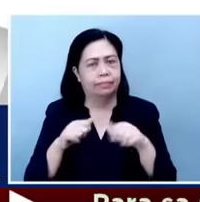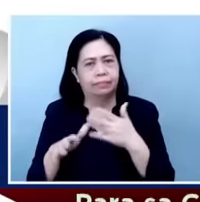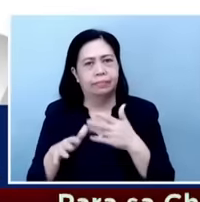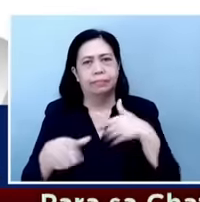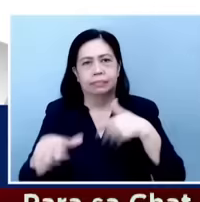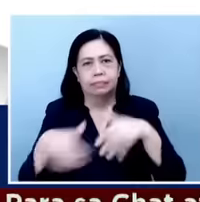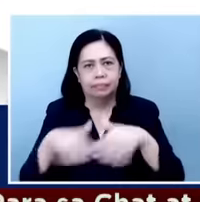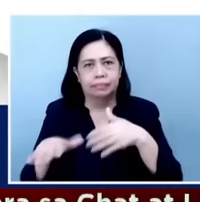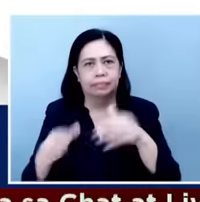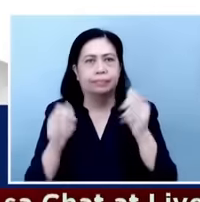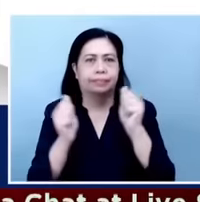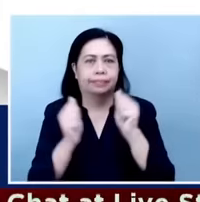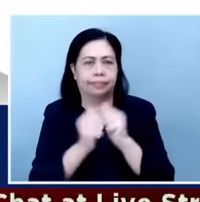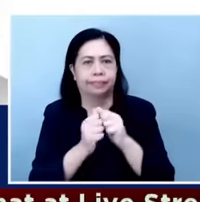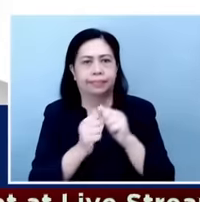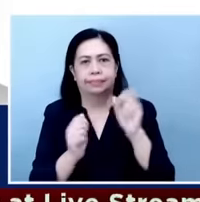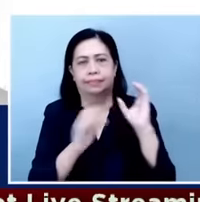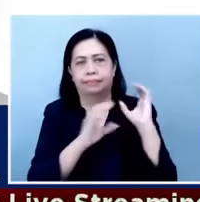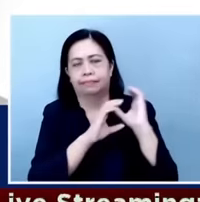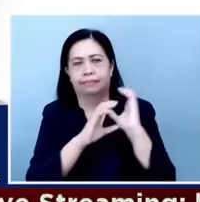ng Nazareno.